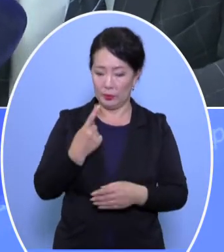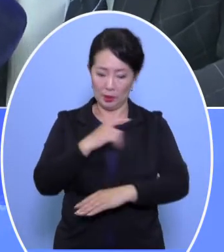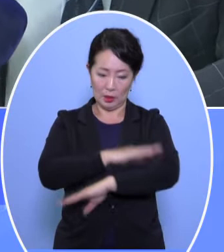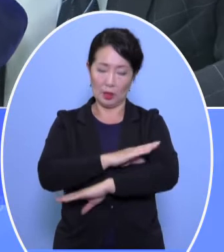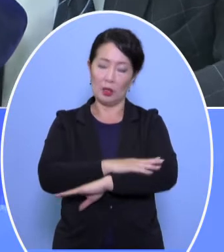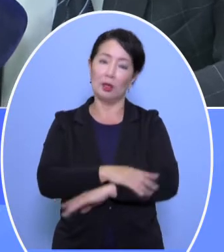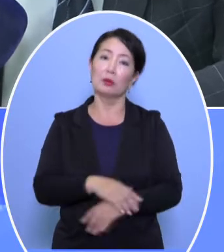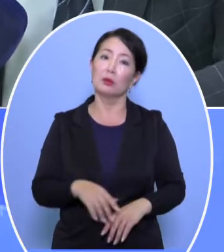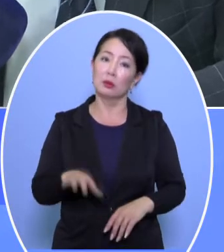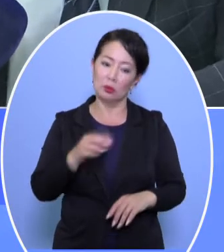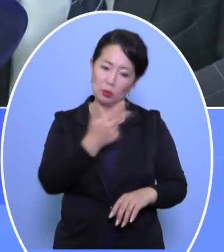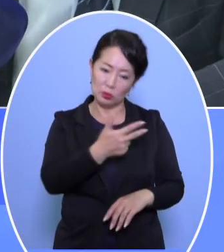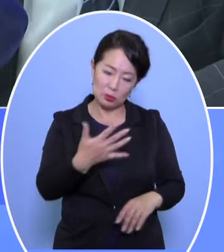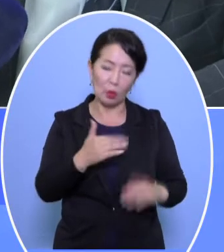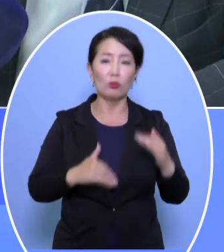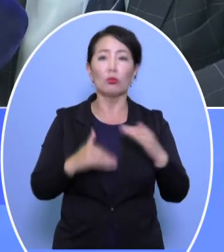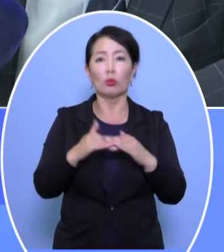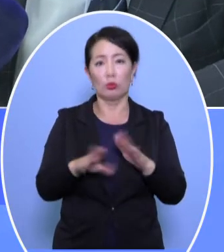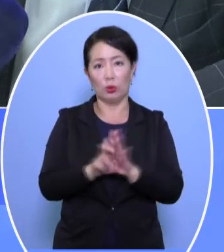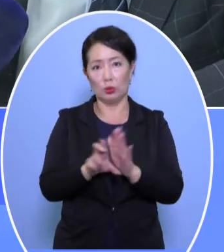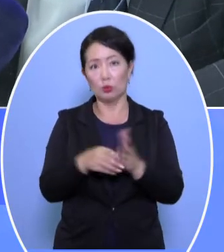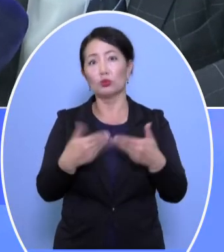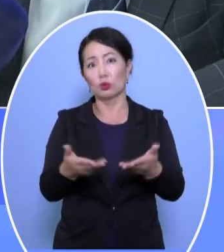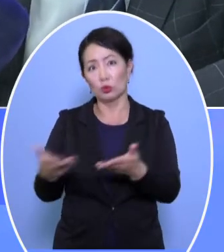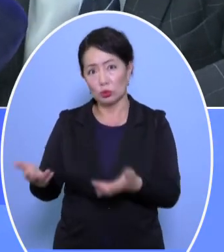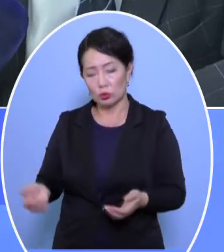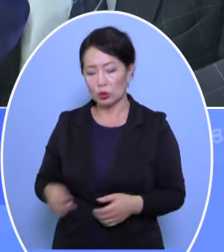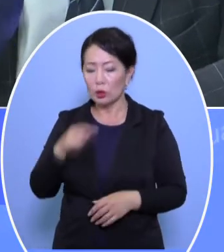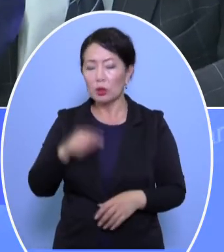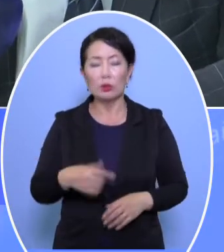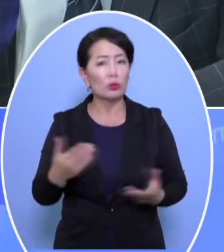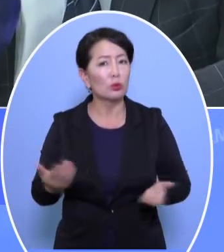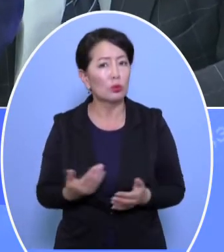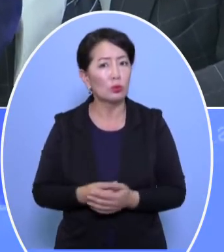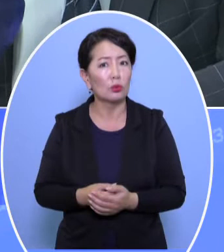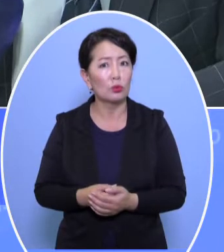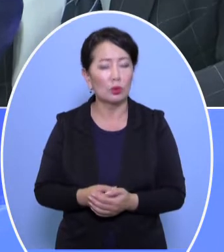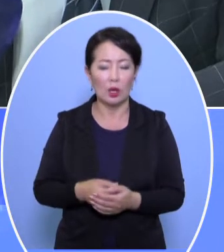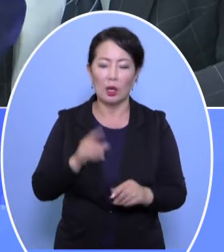ингээд жишээлбэл нэг ангид бүлэг дүрвэлт нь 35 хүртэл байх боломж юм гэж олж байгаагаараа